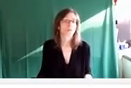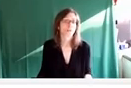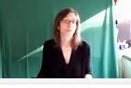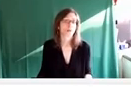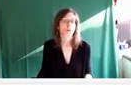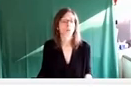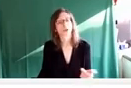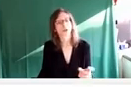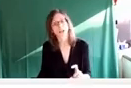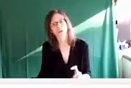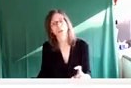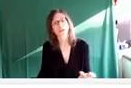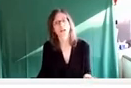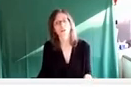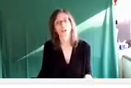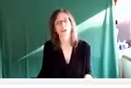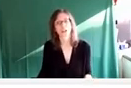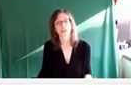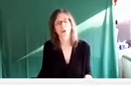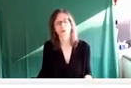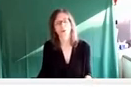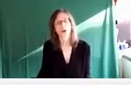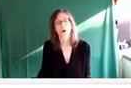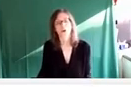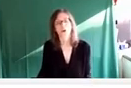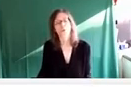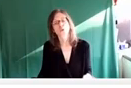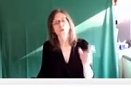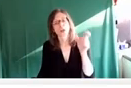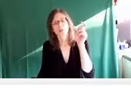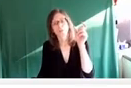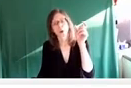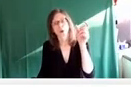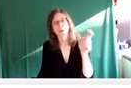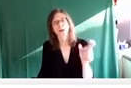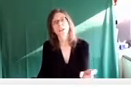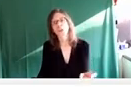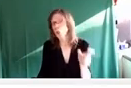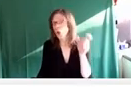Inclure un numéro de version, donc il y a la question de la date ou de la version. On